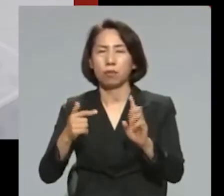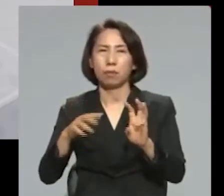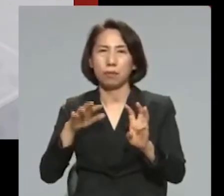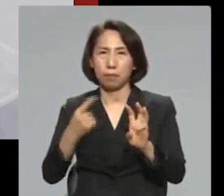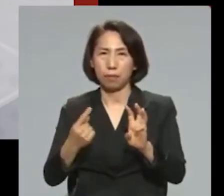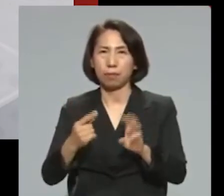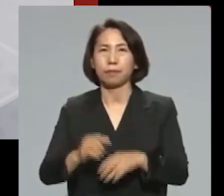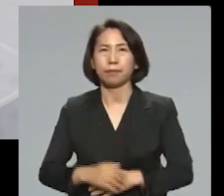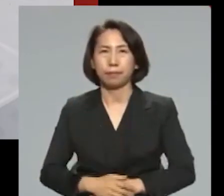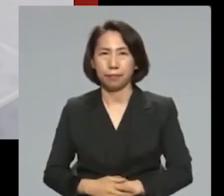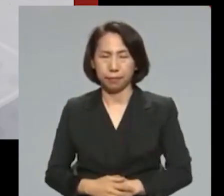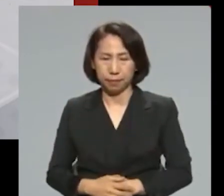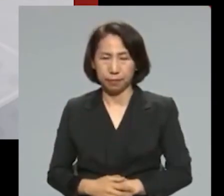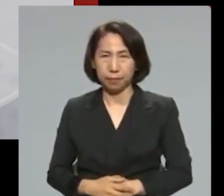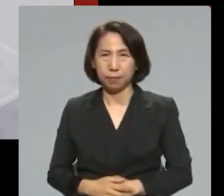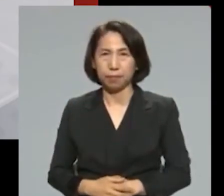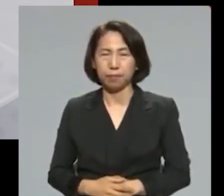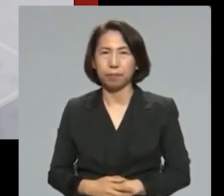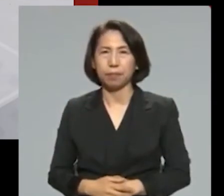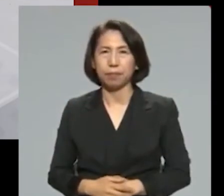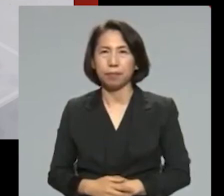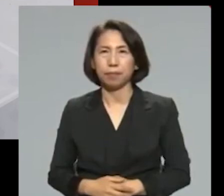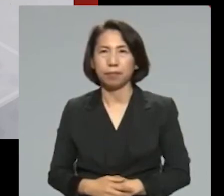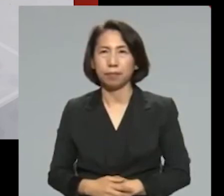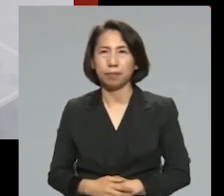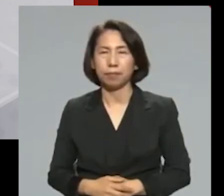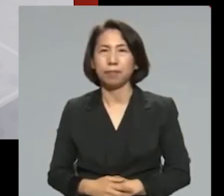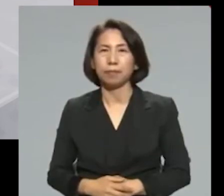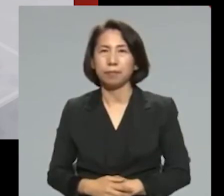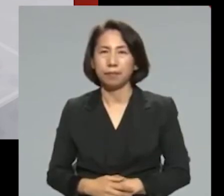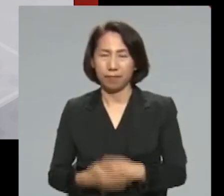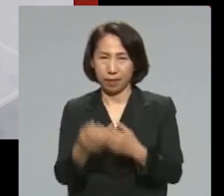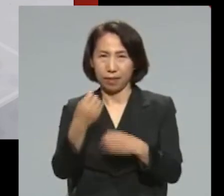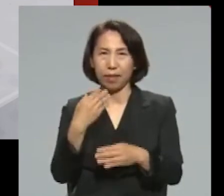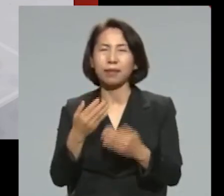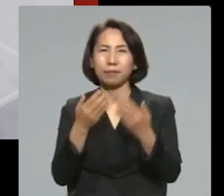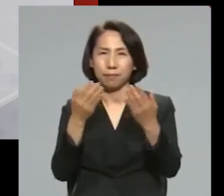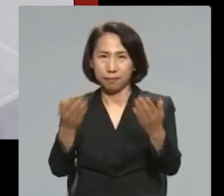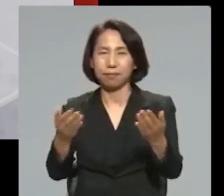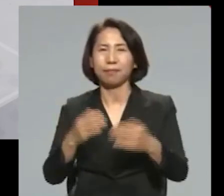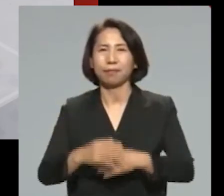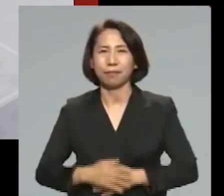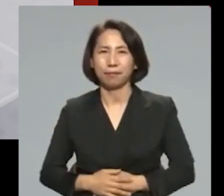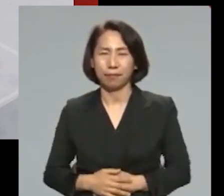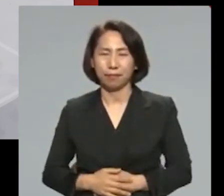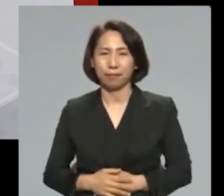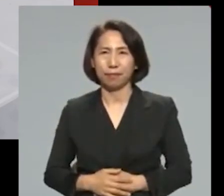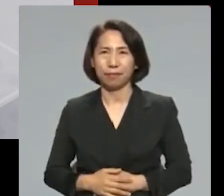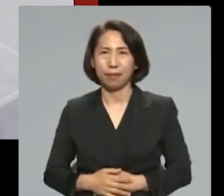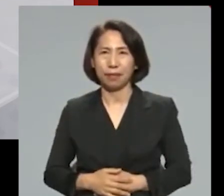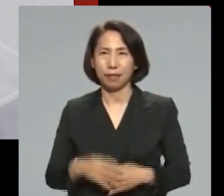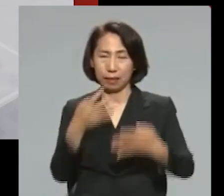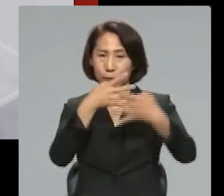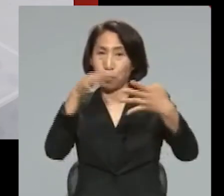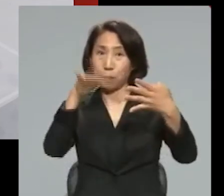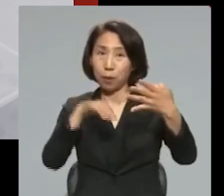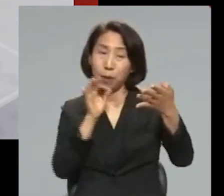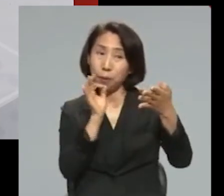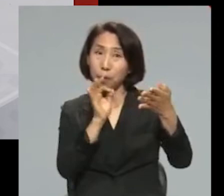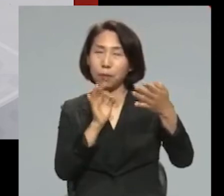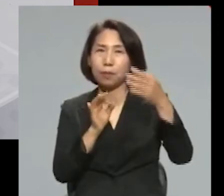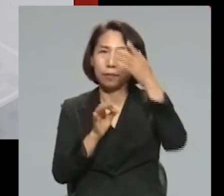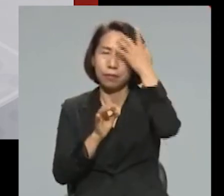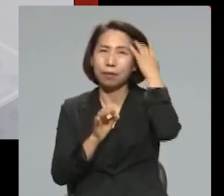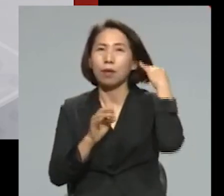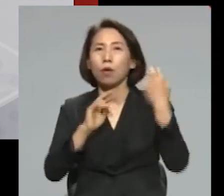예, 답변을 드리겠습니다. 이 도표를 보면